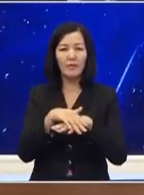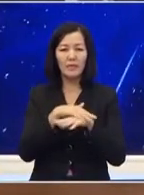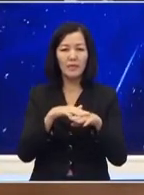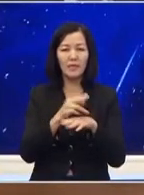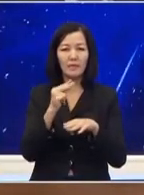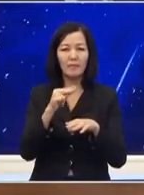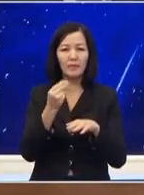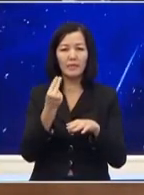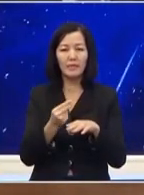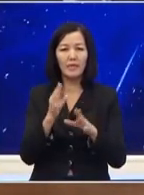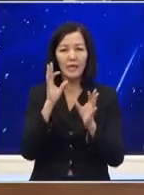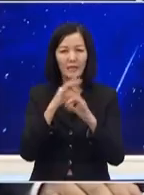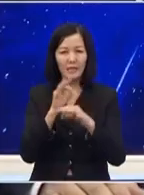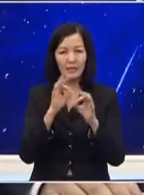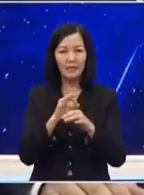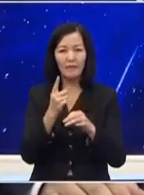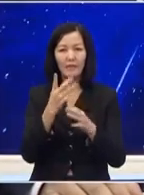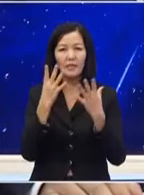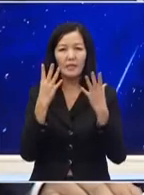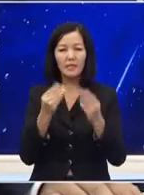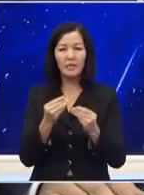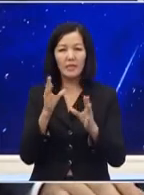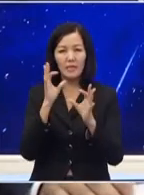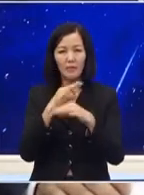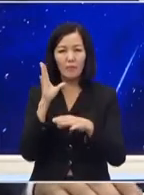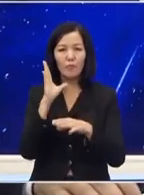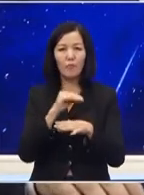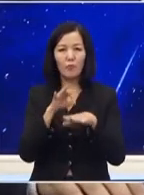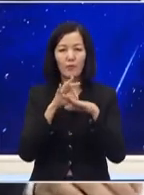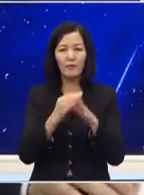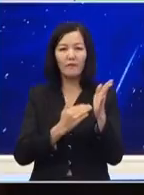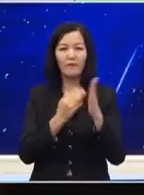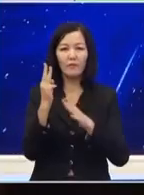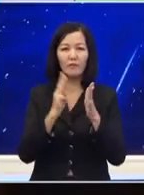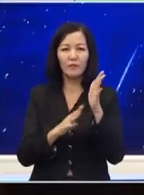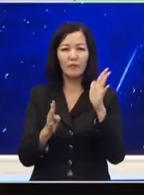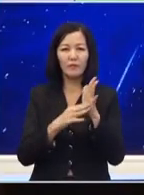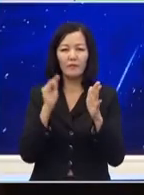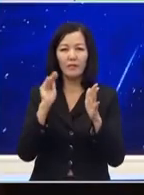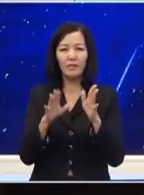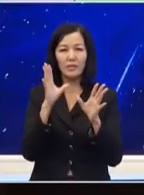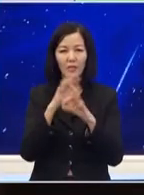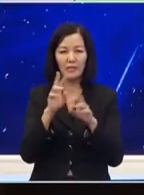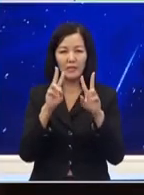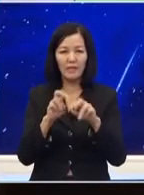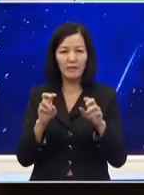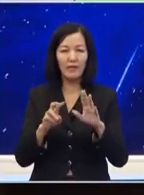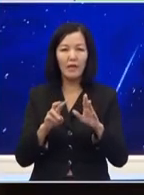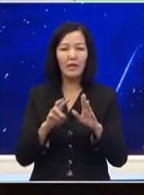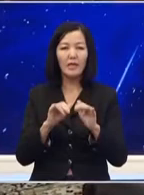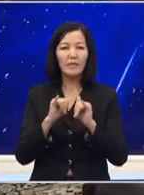населения ПЦР-тестированием. В сутки лаборатории страны могут проводить свыше 89 тысяч исследований.